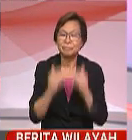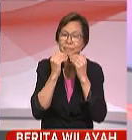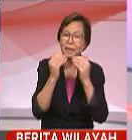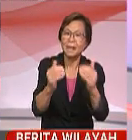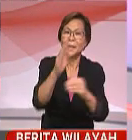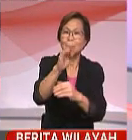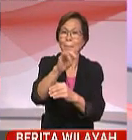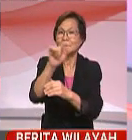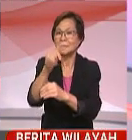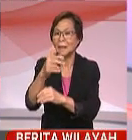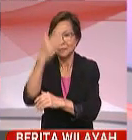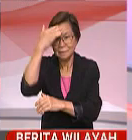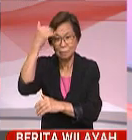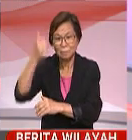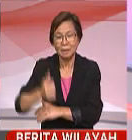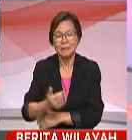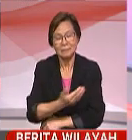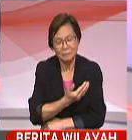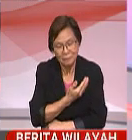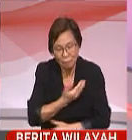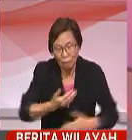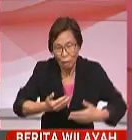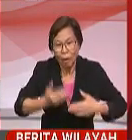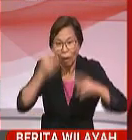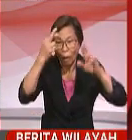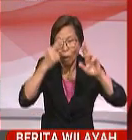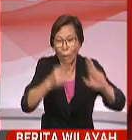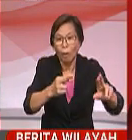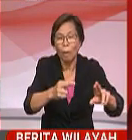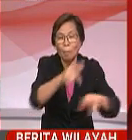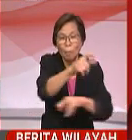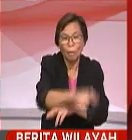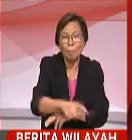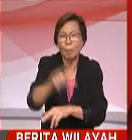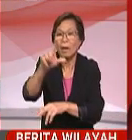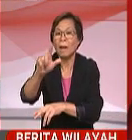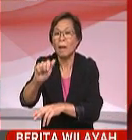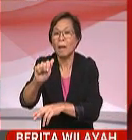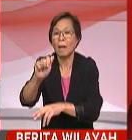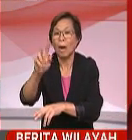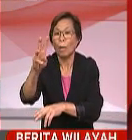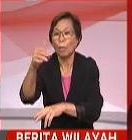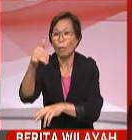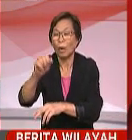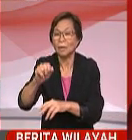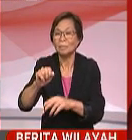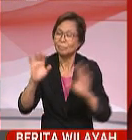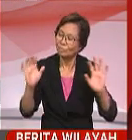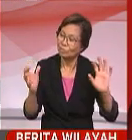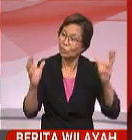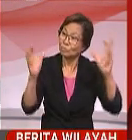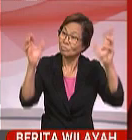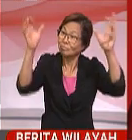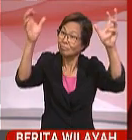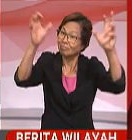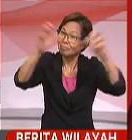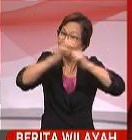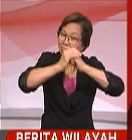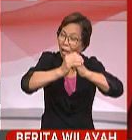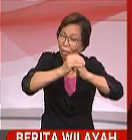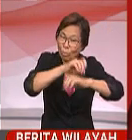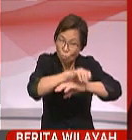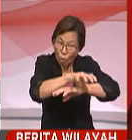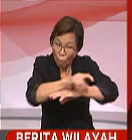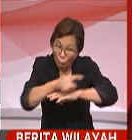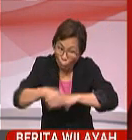Baik, terima kasih Mirza. Salam sejahtera dan salam hormat. Penduduk lawas, khususnya mereka yang meraihkan sambutan perayaan Tahun Baru Cina, dinasihatkan supaya